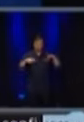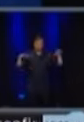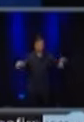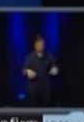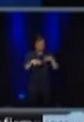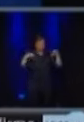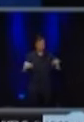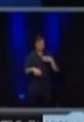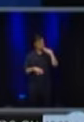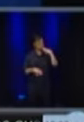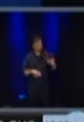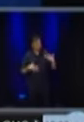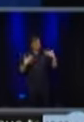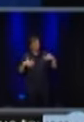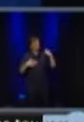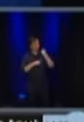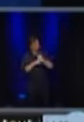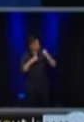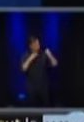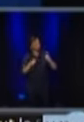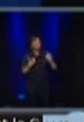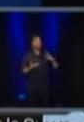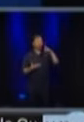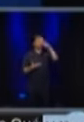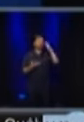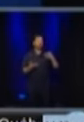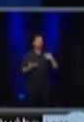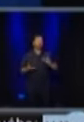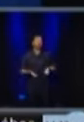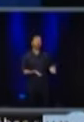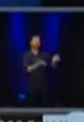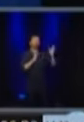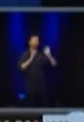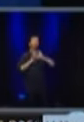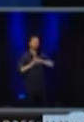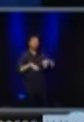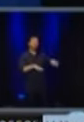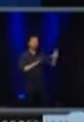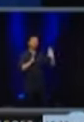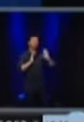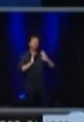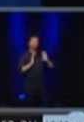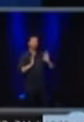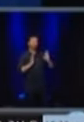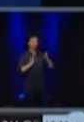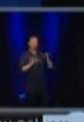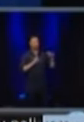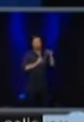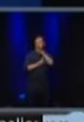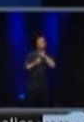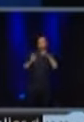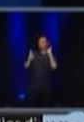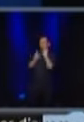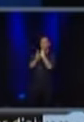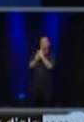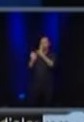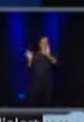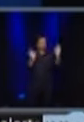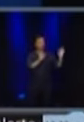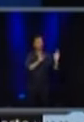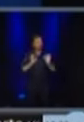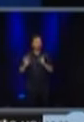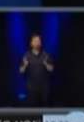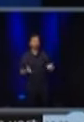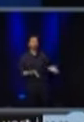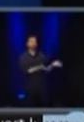c'est un bel été, puis de la chance d'aller se reposer. Alors, la situation, en plus, le permet. Le personnel qu'on a